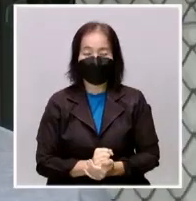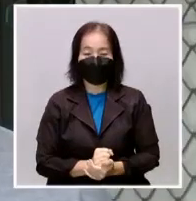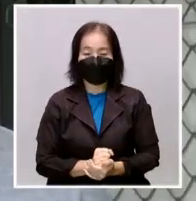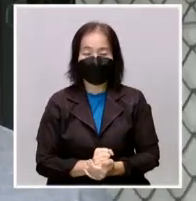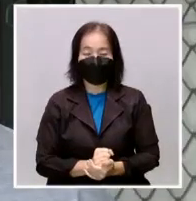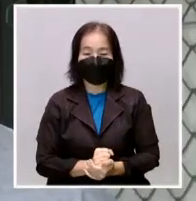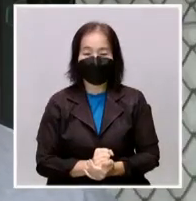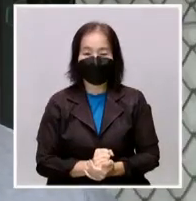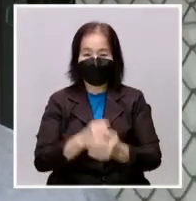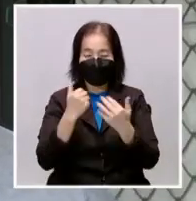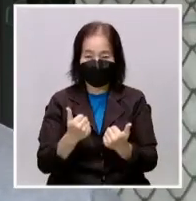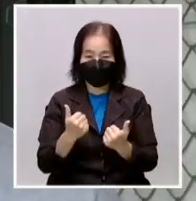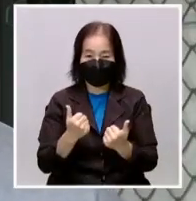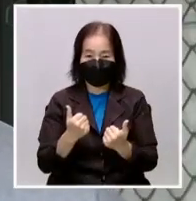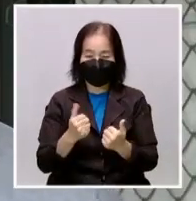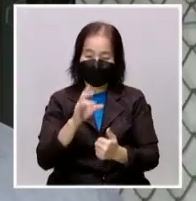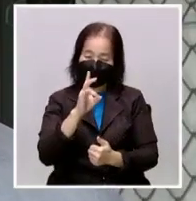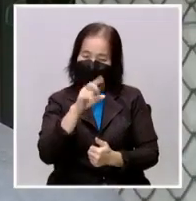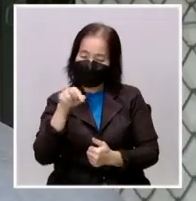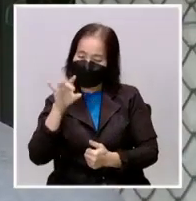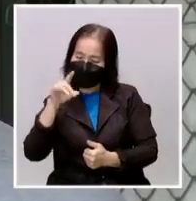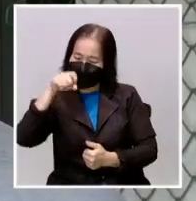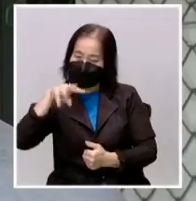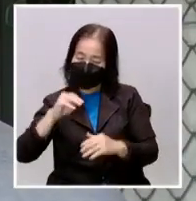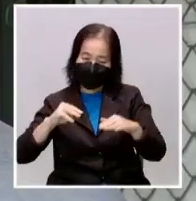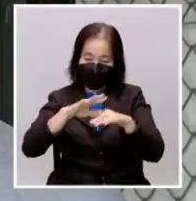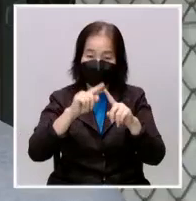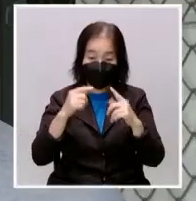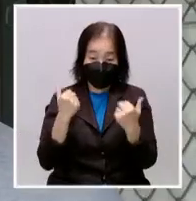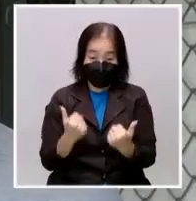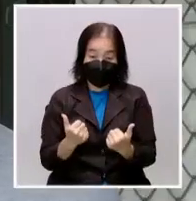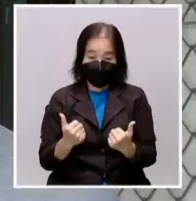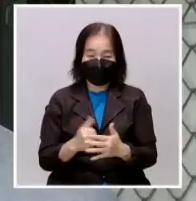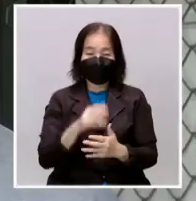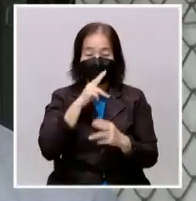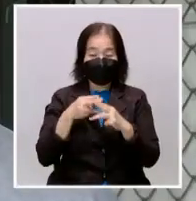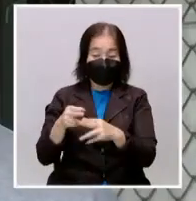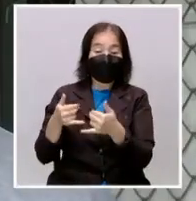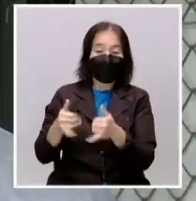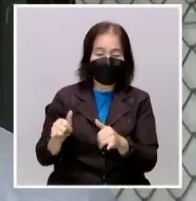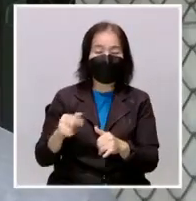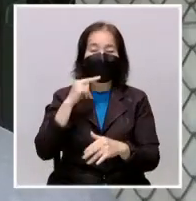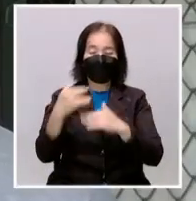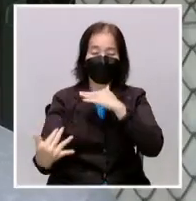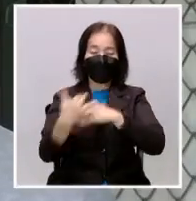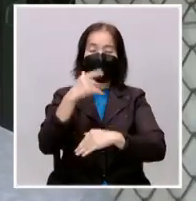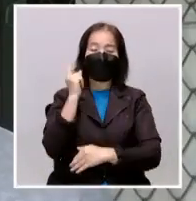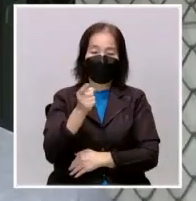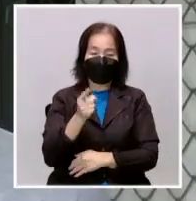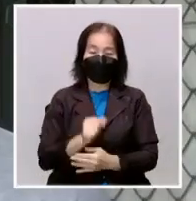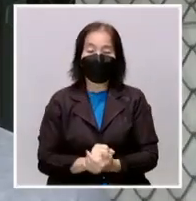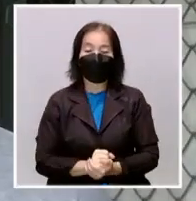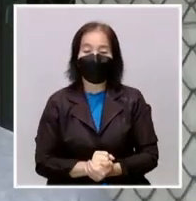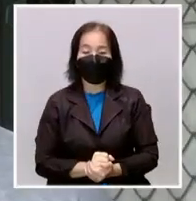อีก 7-8 เซนมันก็เข้าแล้วแต่ถ้าเวลานี้ณเวลานี้นะถ้าปล่อยนะเข้าตัวตลาดแล้วต